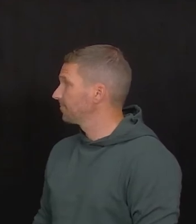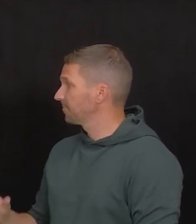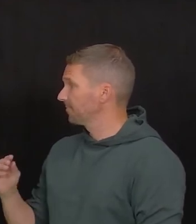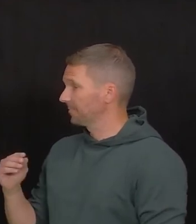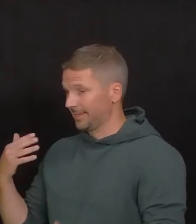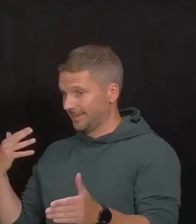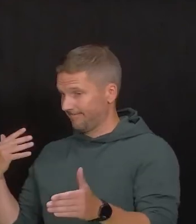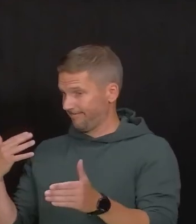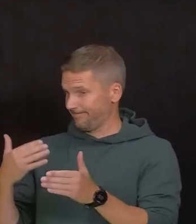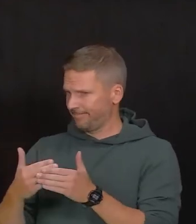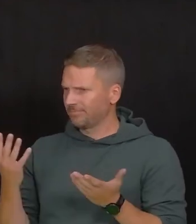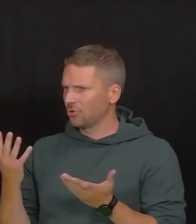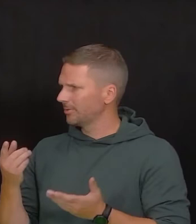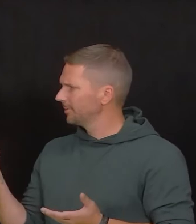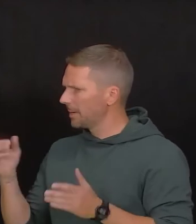ja.